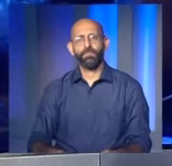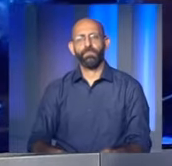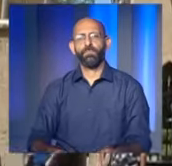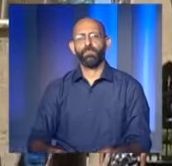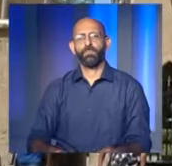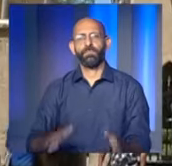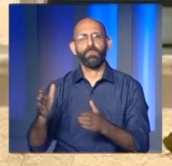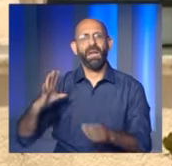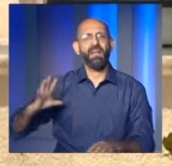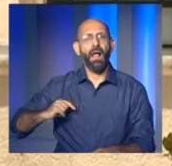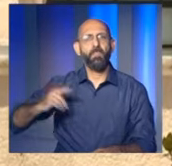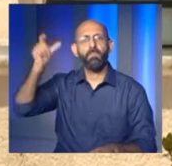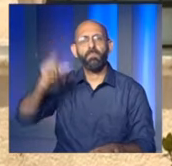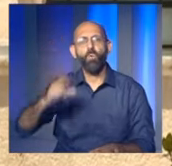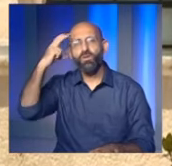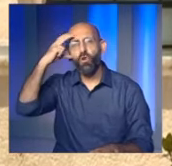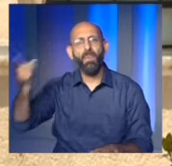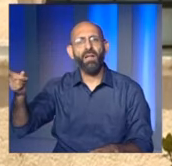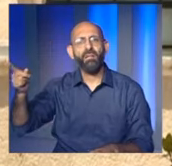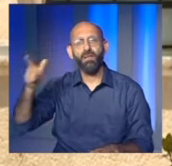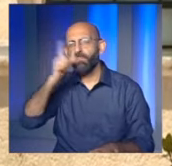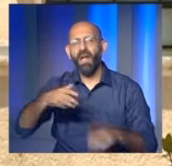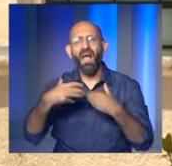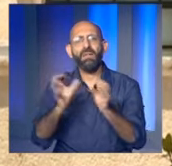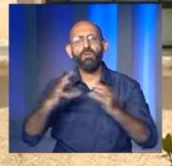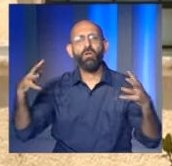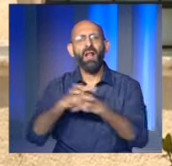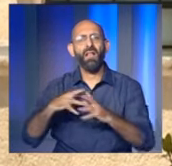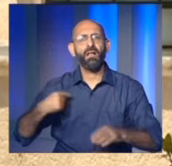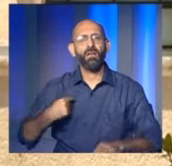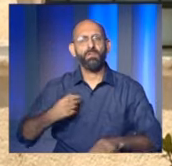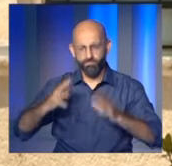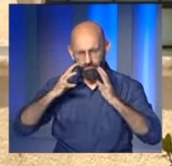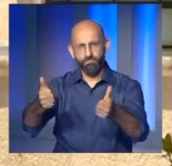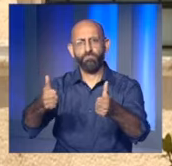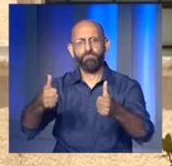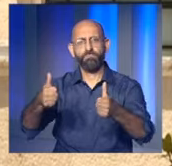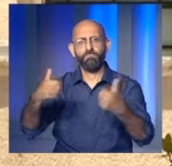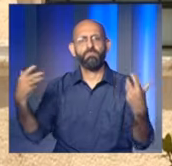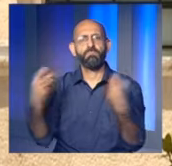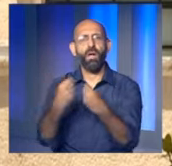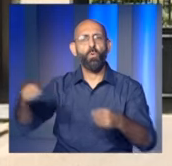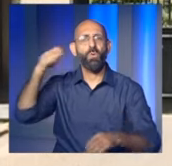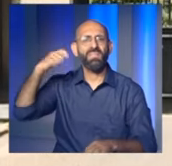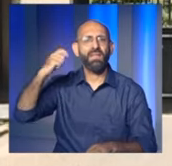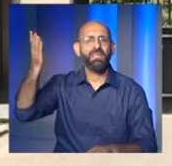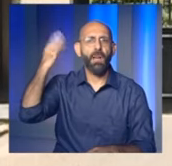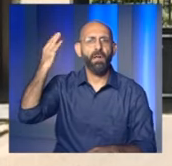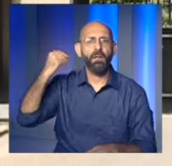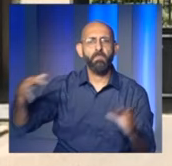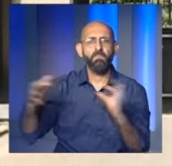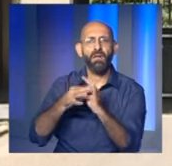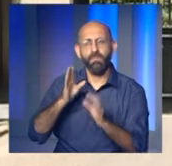بتكليف من النائب السابق وليد جنبلاط وفي إطار مبادرة الحزب التقدمي الاشتراكي تجاه القوى السياسية، قام الوزير السابق غازي العريضي بزيارة